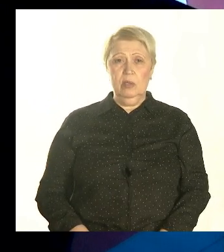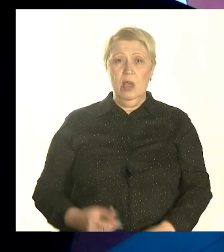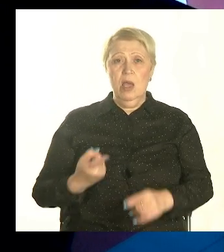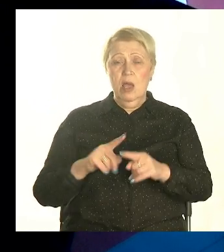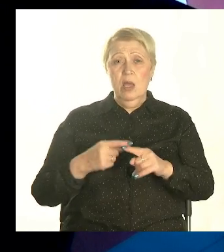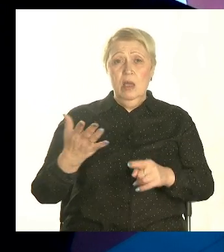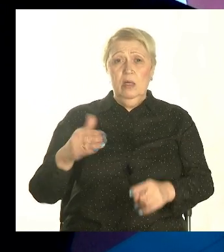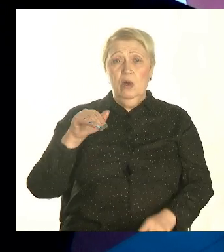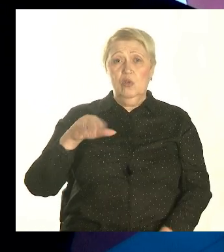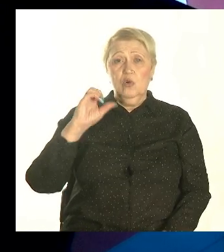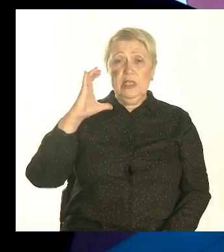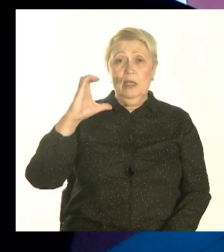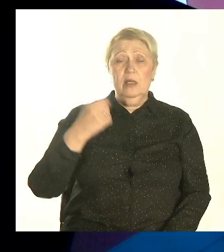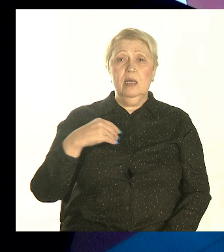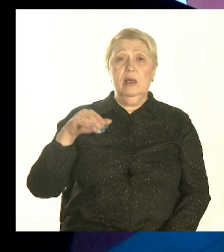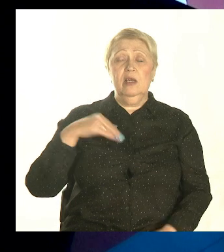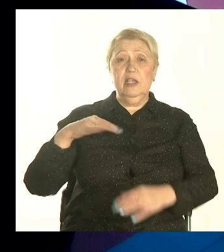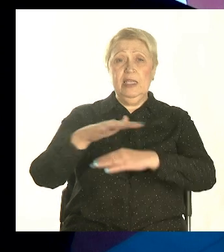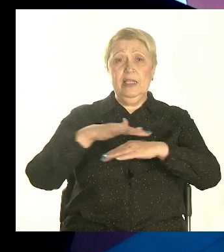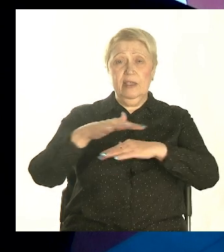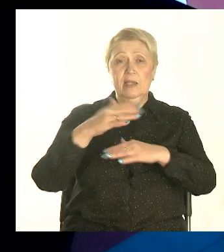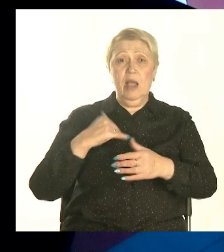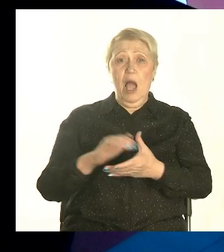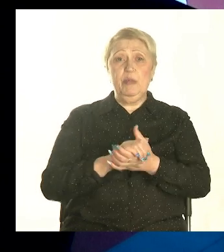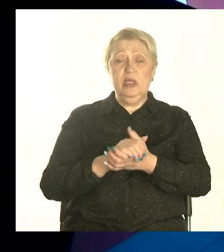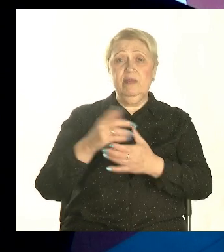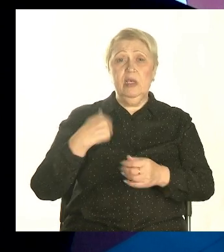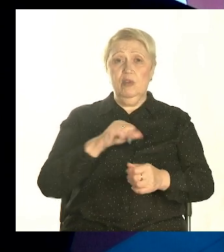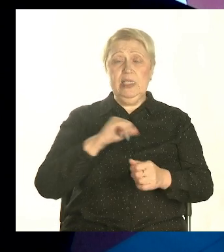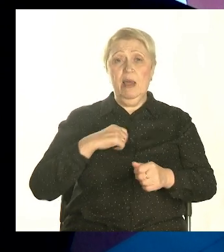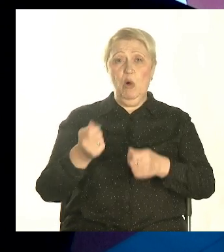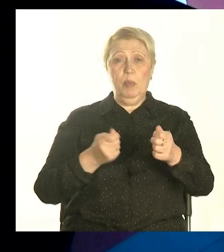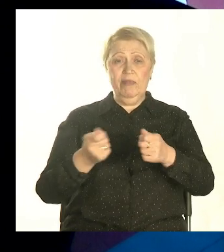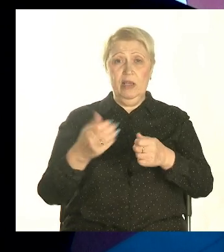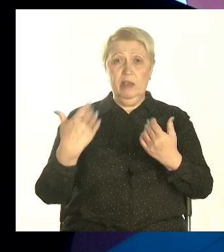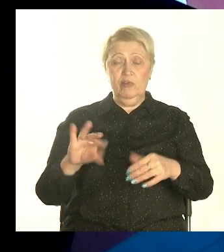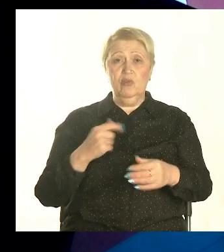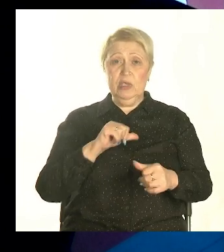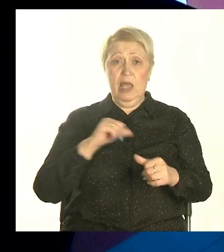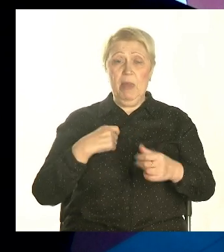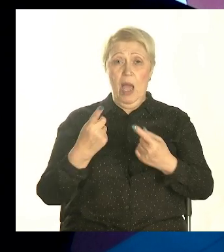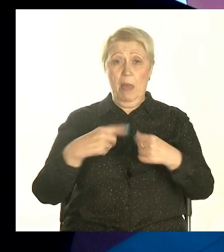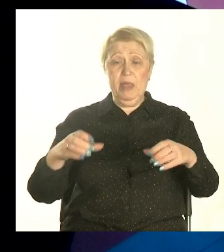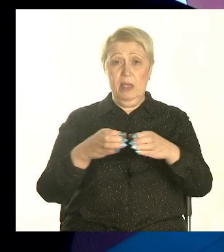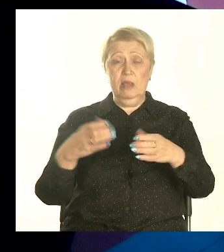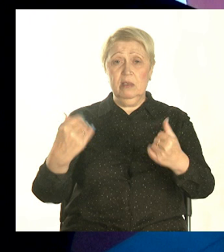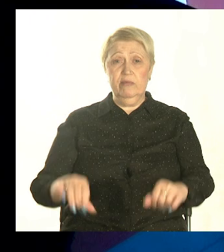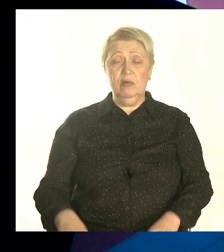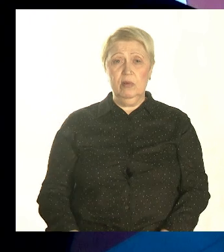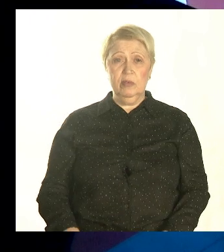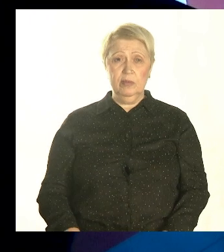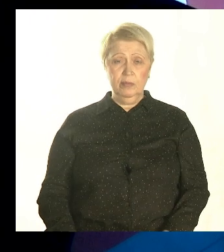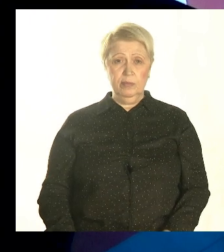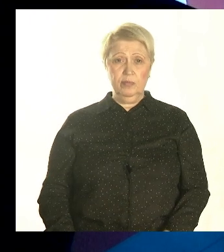– ТОСы. Территориальное общественное самоуправление. Мне кажется, вполне себе идея через них объединяться. И, как минимум. И также